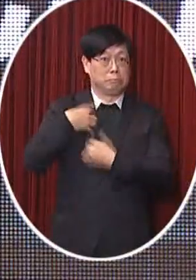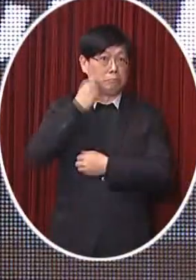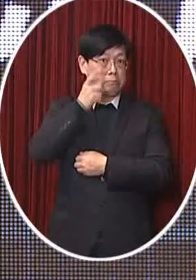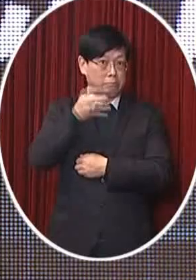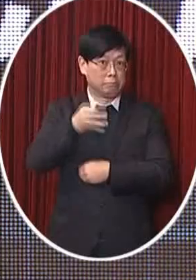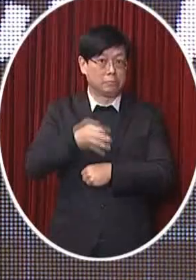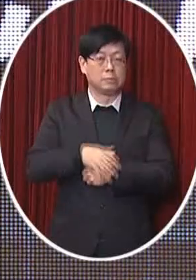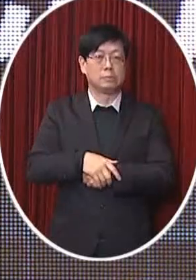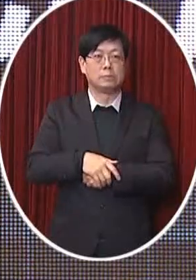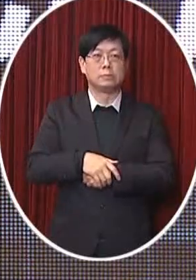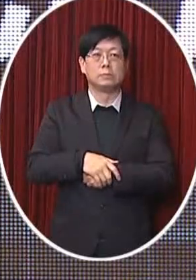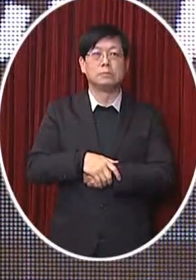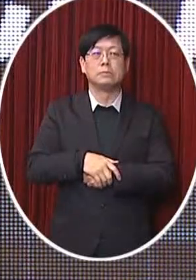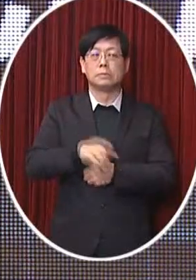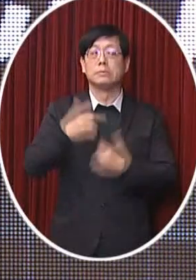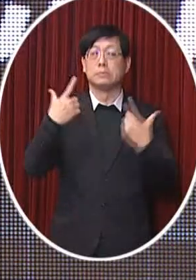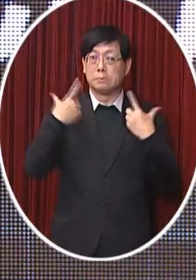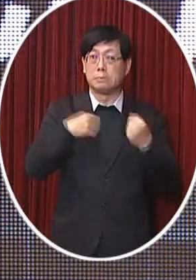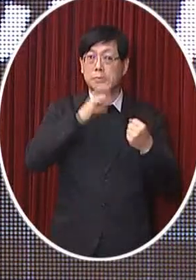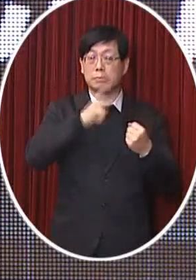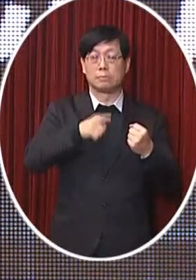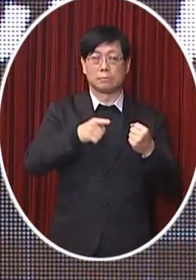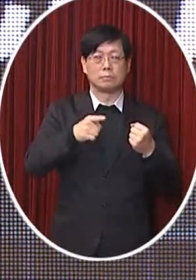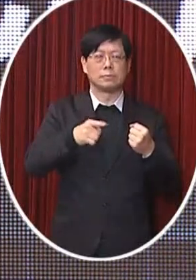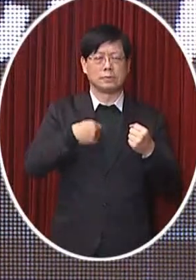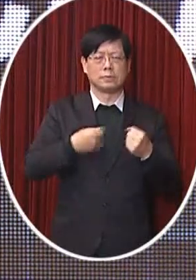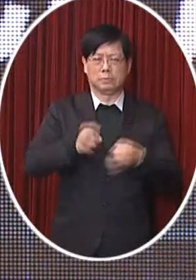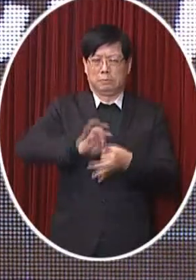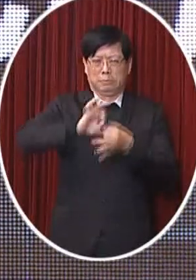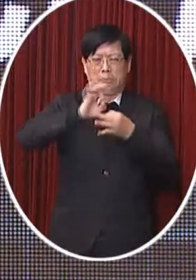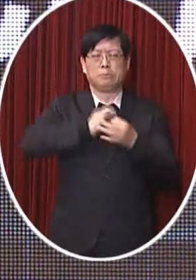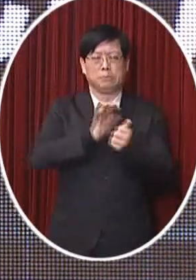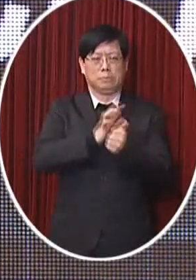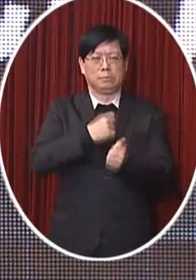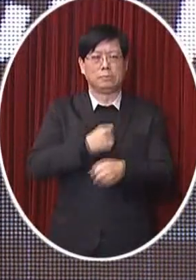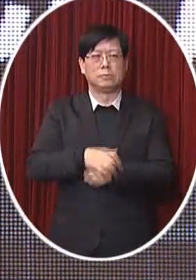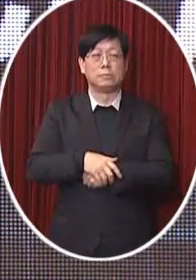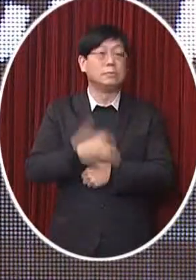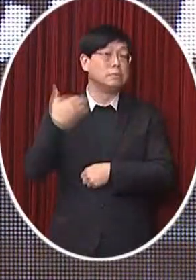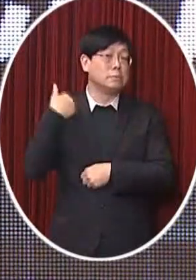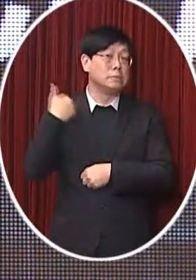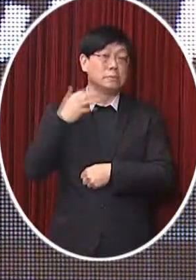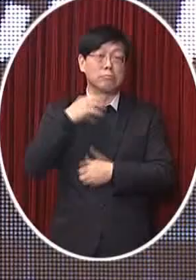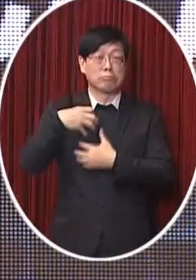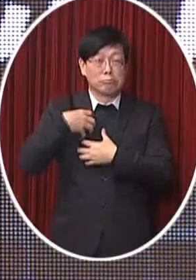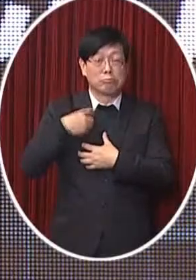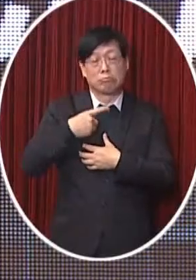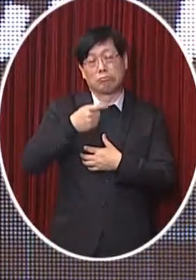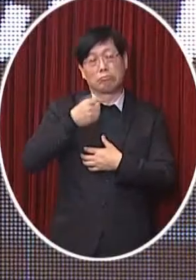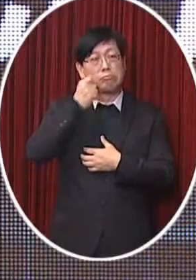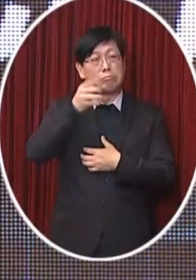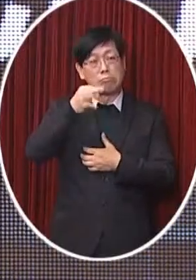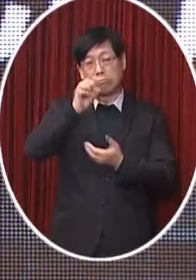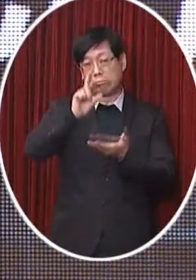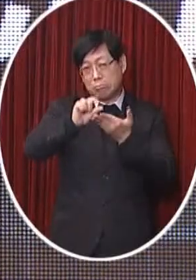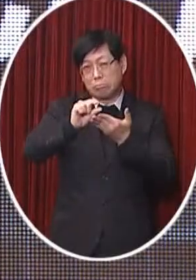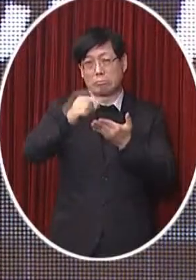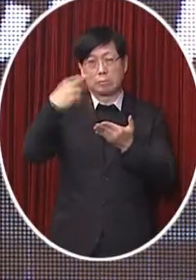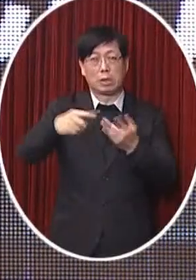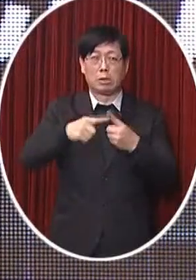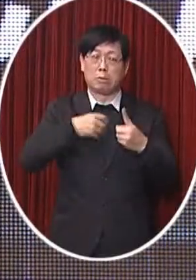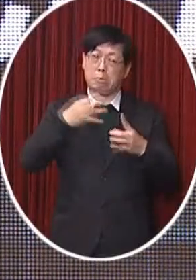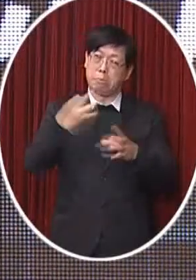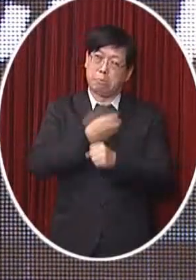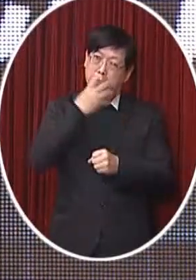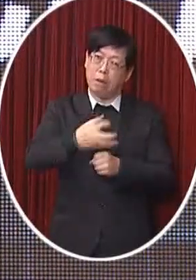资。履行国民义务的役男应该给予更大的支持。过去服役的薪资过低，甚至很多人是赔